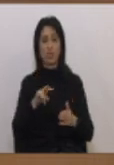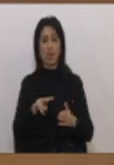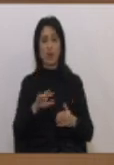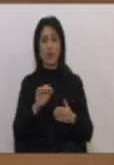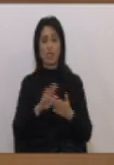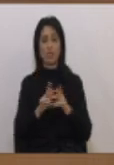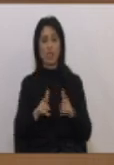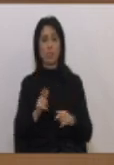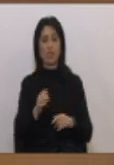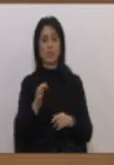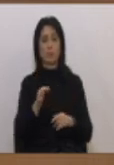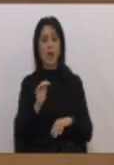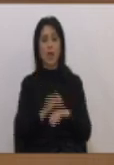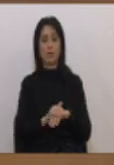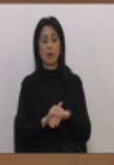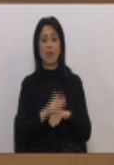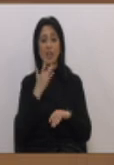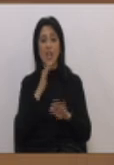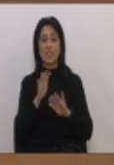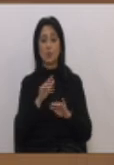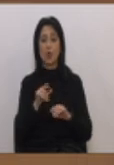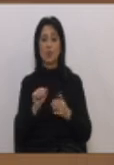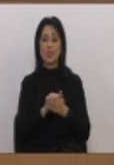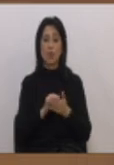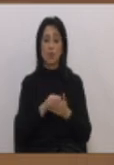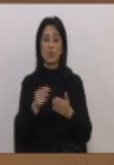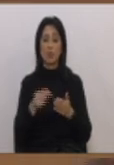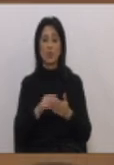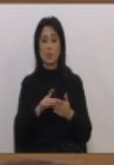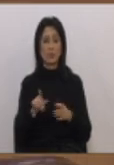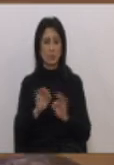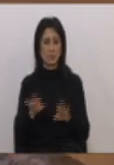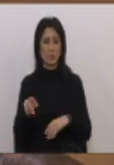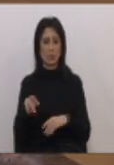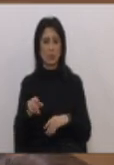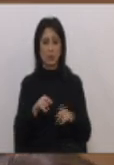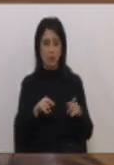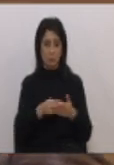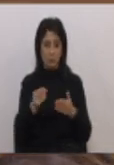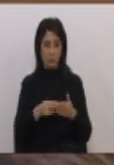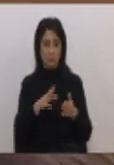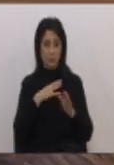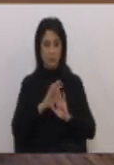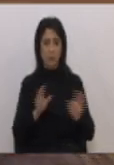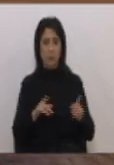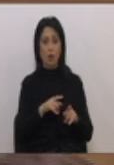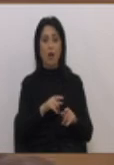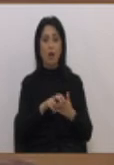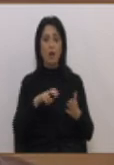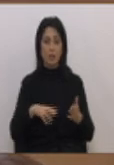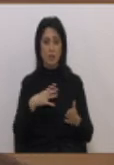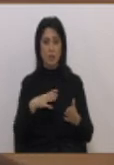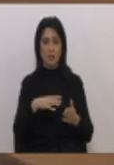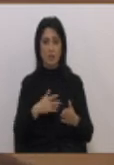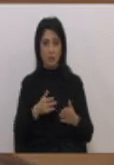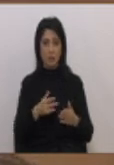da. Araneri argumente, naționalor muzeu bismir. Am documente, chelis muzeu este armimarte beșe armii greba. Imi domram am documente. Ertis